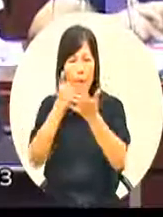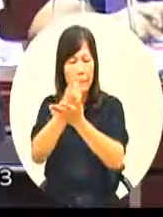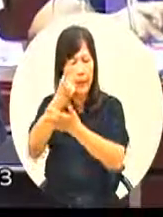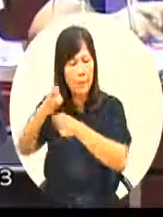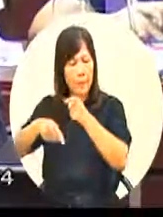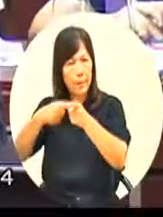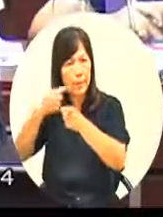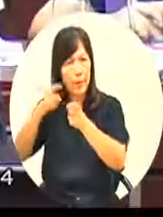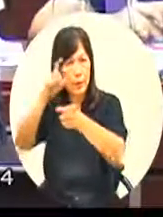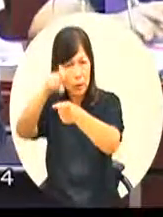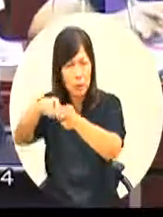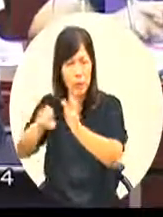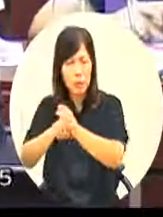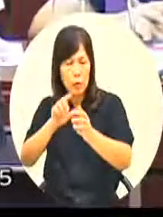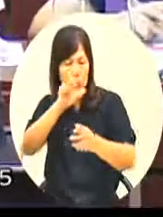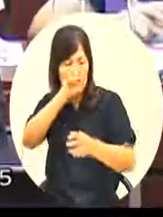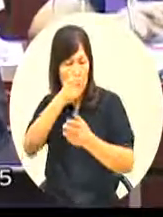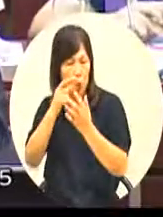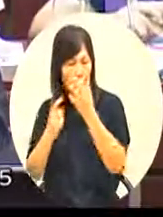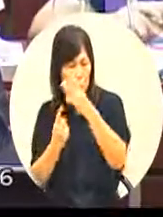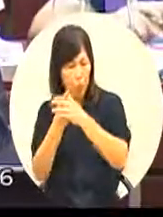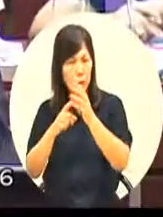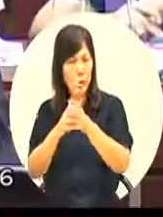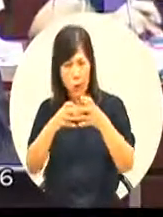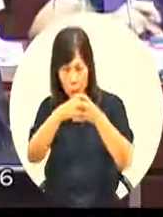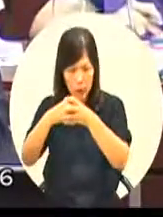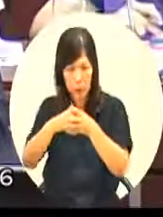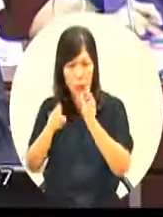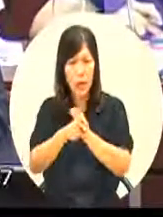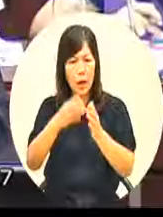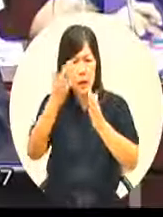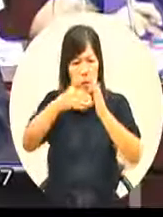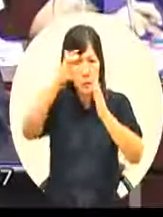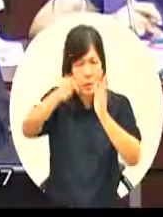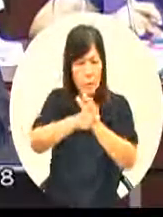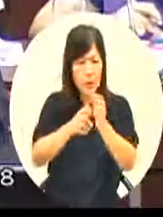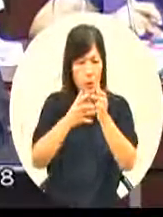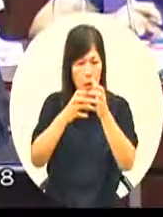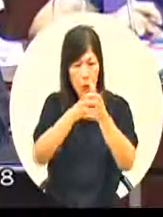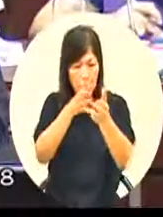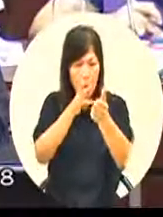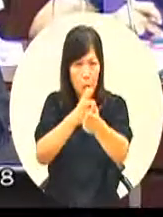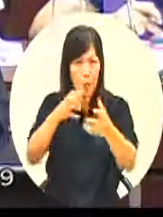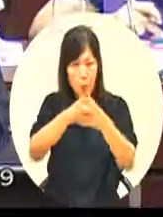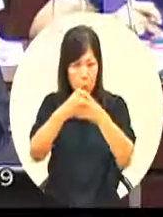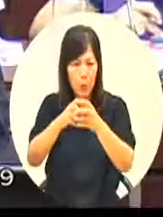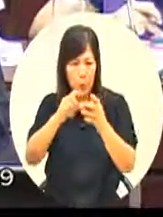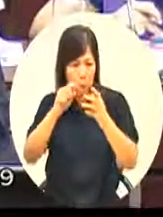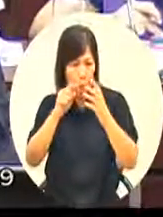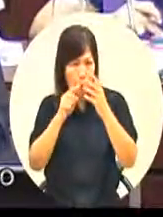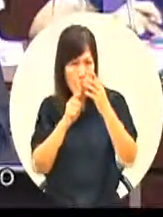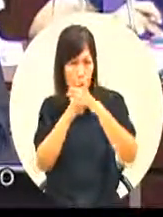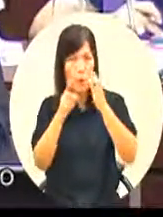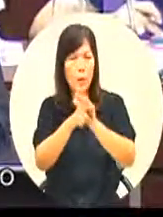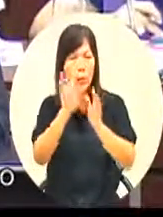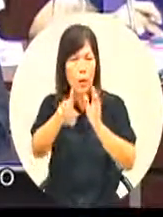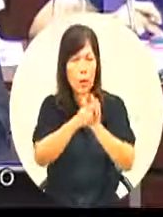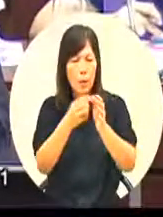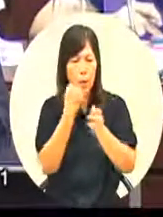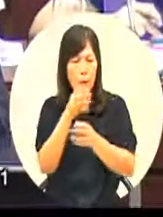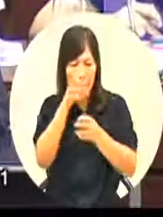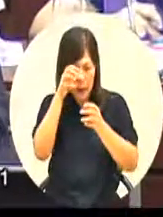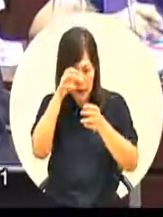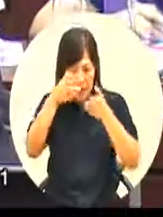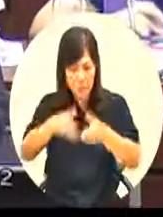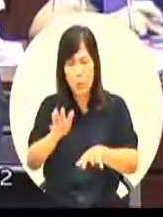得这个卓越教学团队，或者说校长的卓越领导，在我们高雄市看，不会把这两项指标看的是最重要